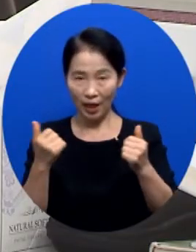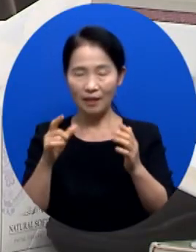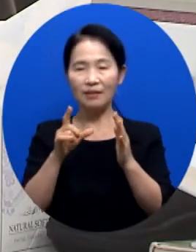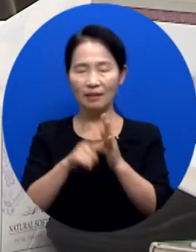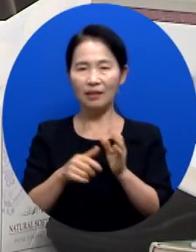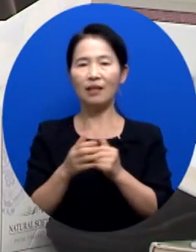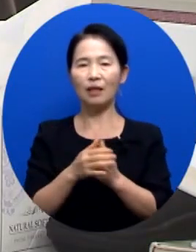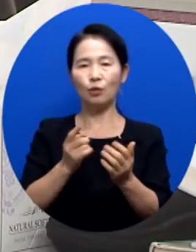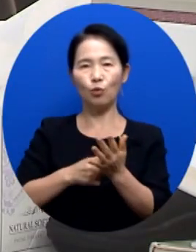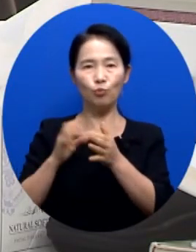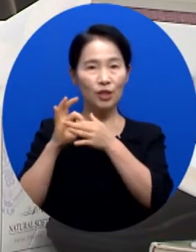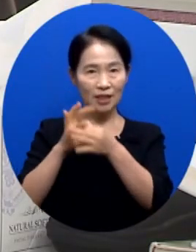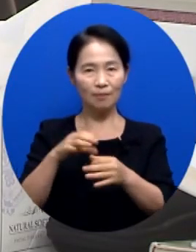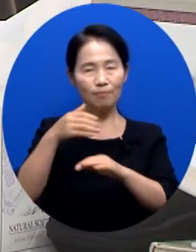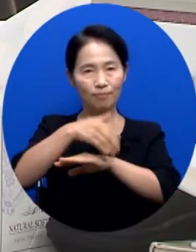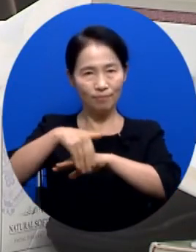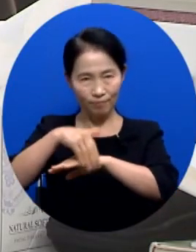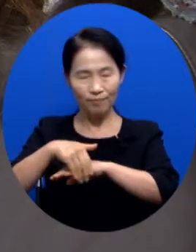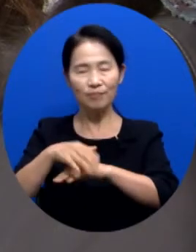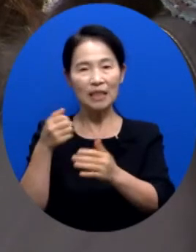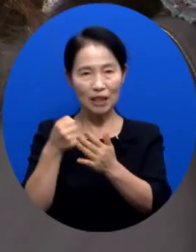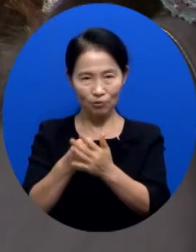인준 절차를 진행할 예정입니다